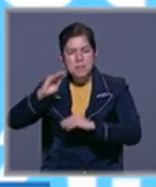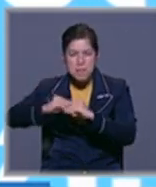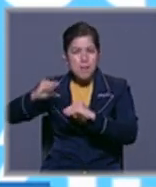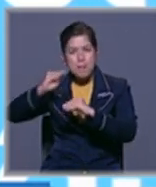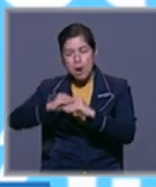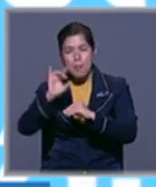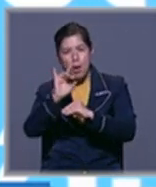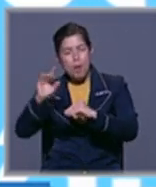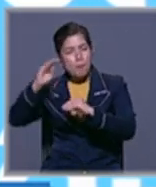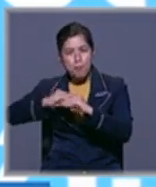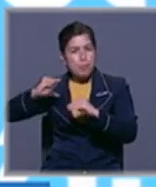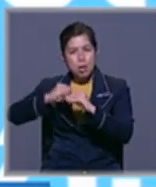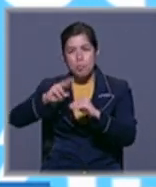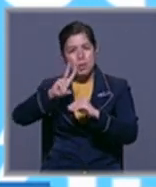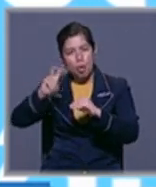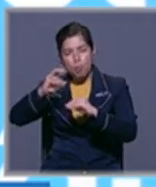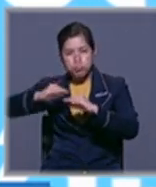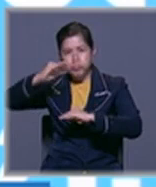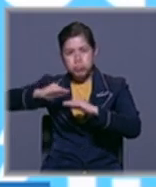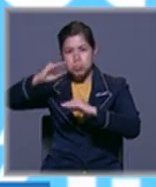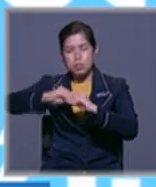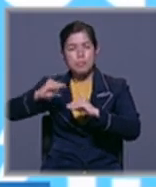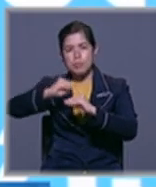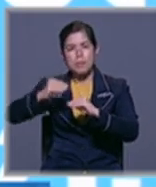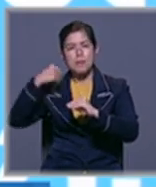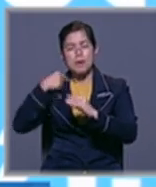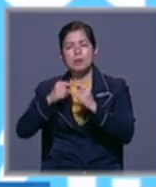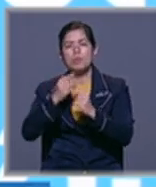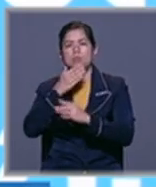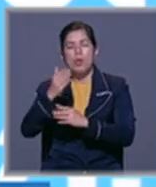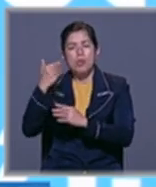เป็น200และมากกว่า200ในอนาคต